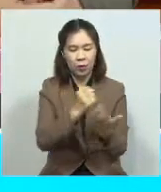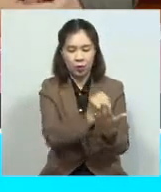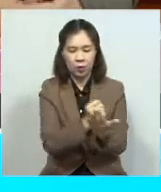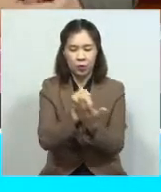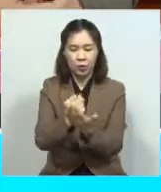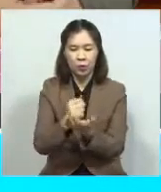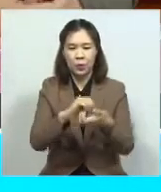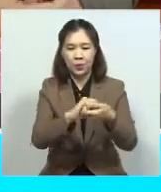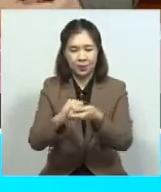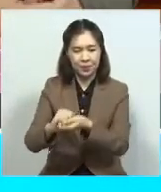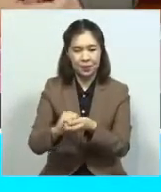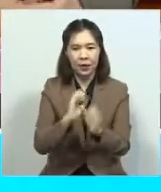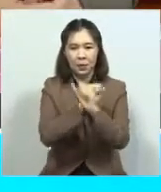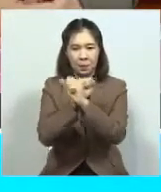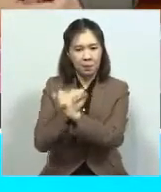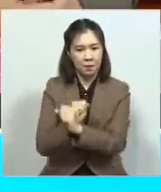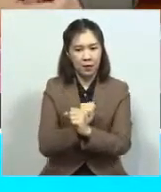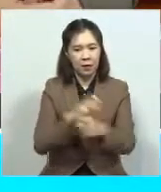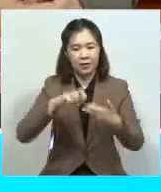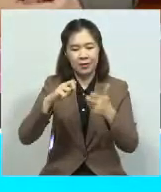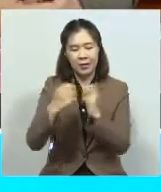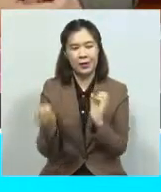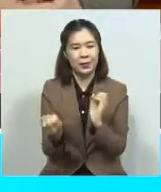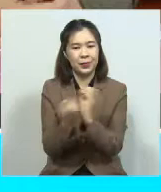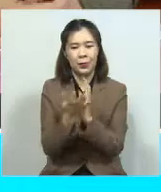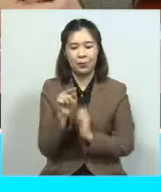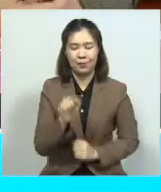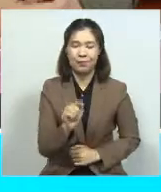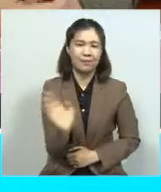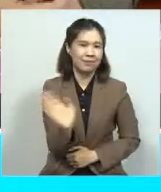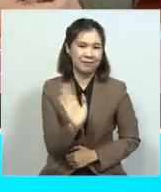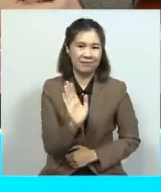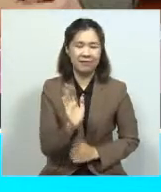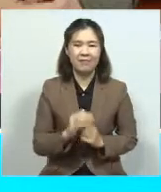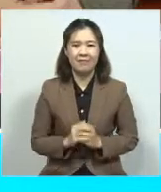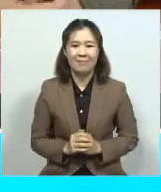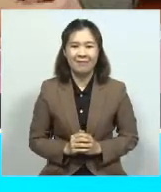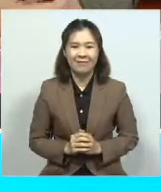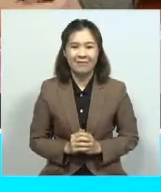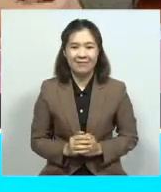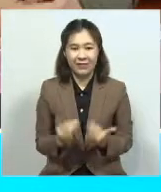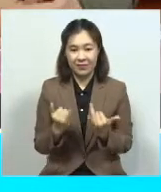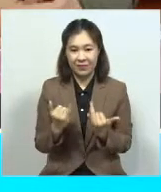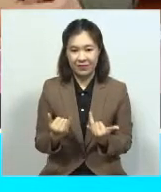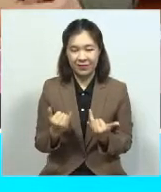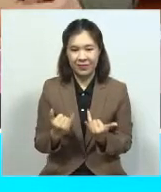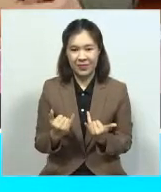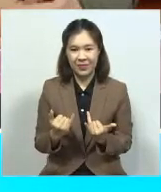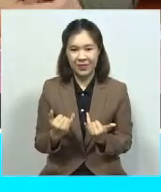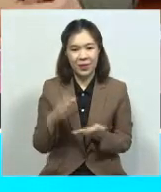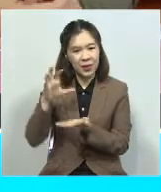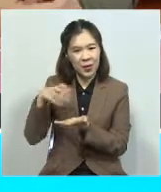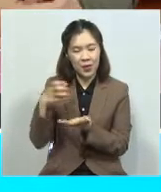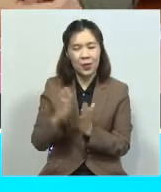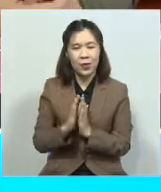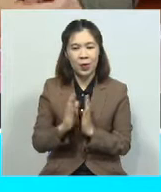ป็นการป้องกันเหตุไม่เหตุมีเหตุเกิดเช่นนี้เกิดขึ้นอีกครับ ค่ะโอเคค่ะยังไงเดี๋ยวตรวจสอบกับท่านรองเพียงเท่านี้ก่อนนะ